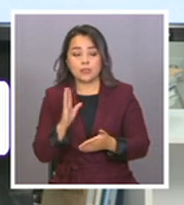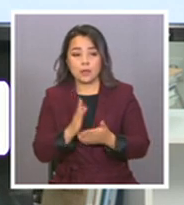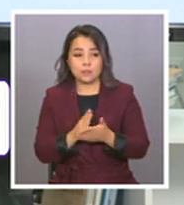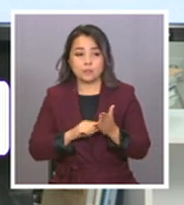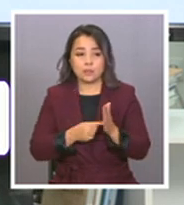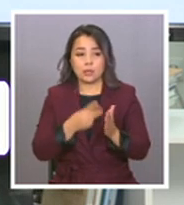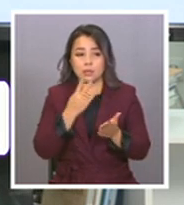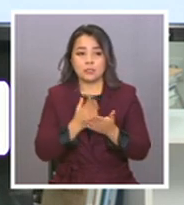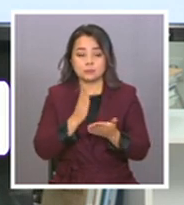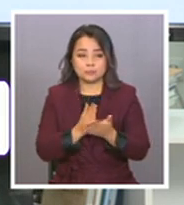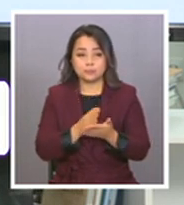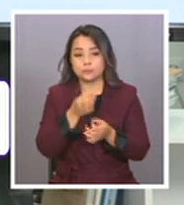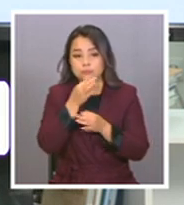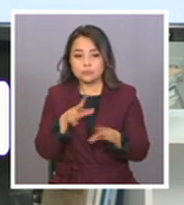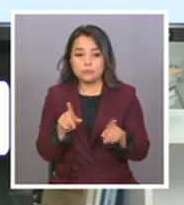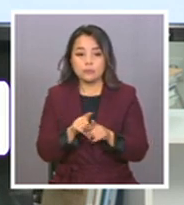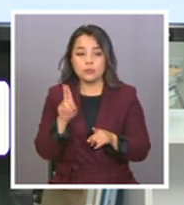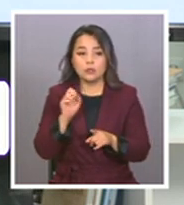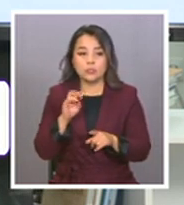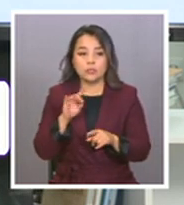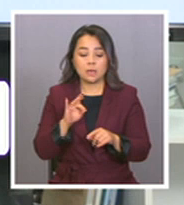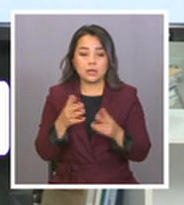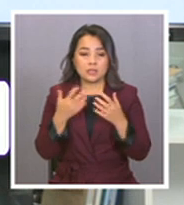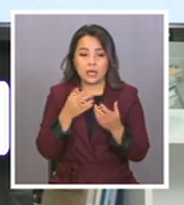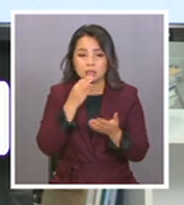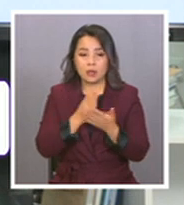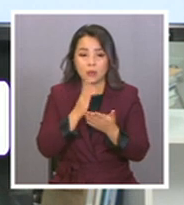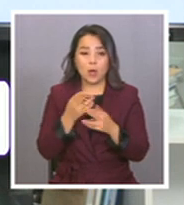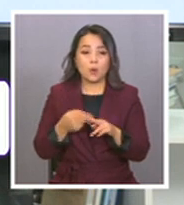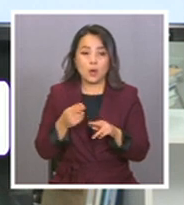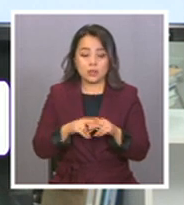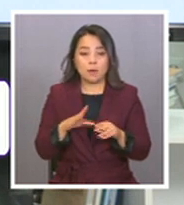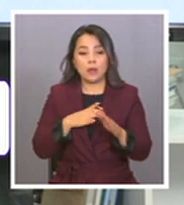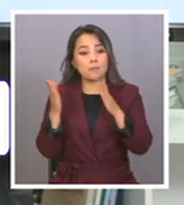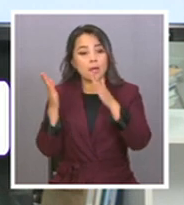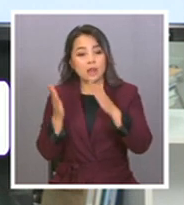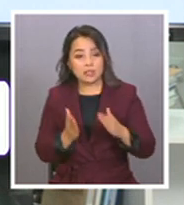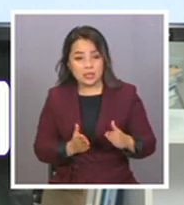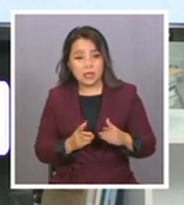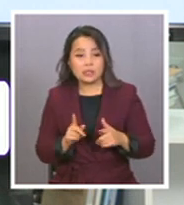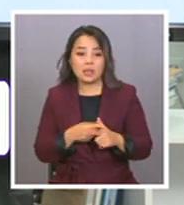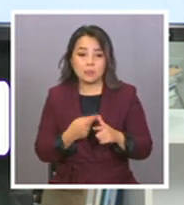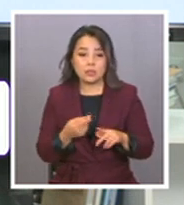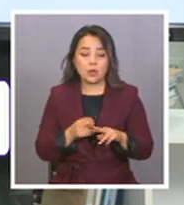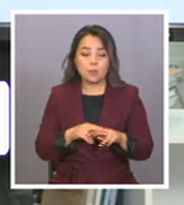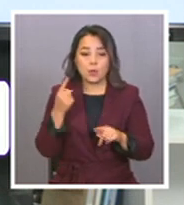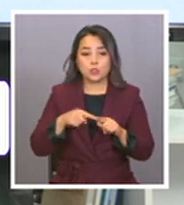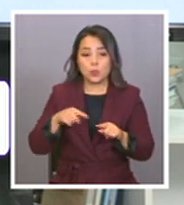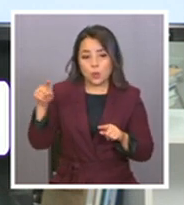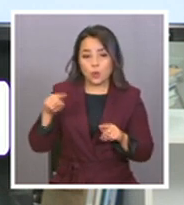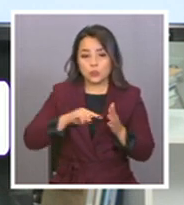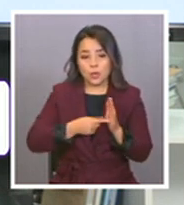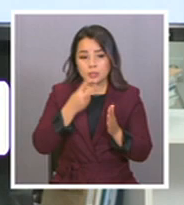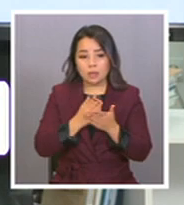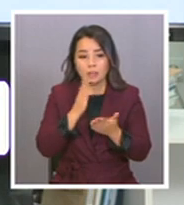келген векторға коллинияр деп есептеледі. Яғни ол параллель жатсын оған, немесе ол бір түзудің бойында жатқан